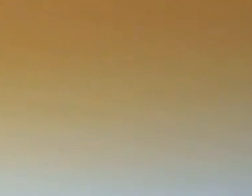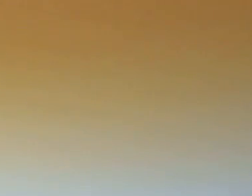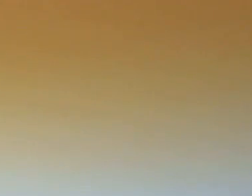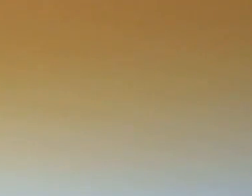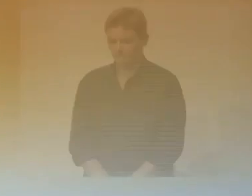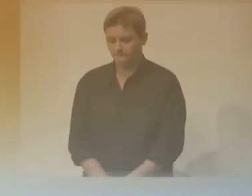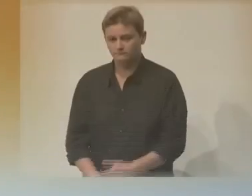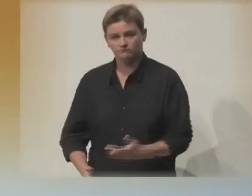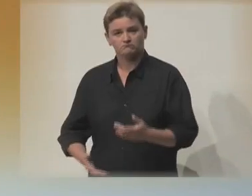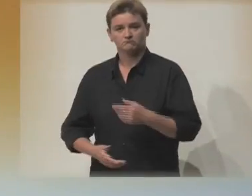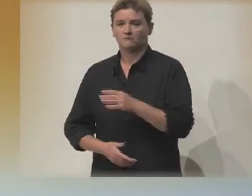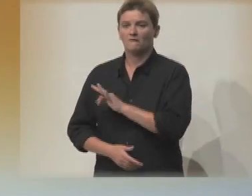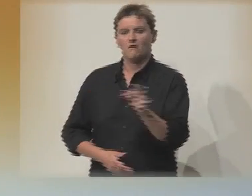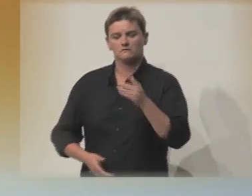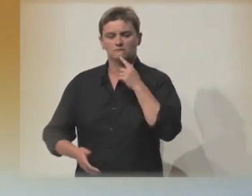Décision nationale.